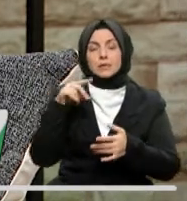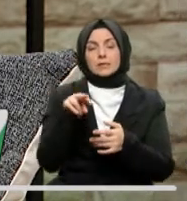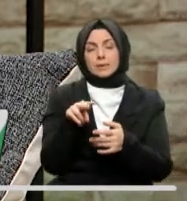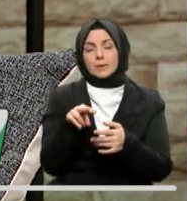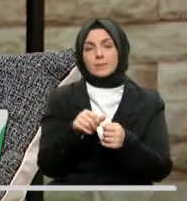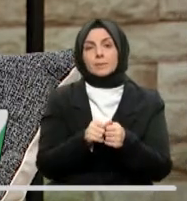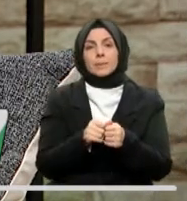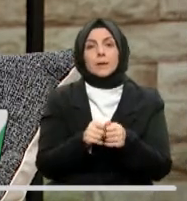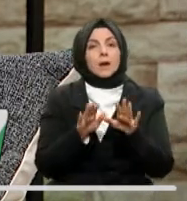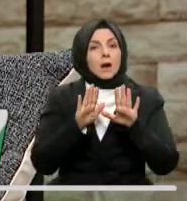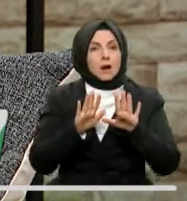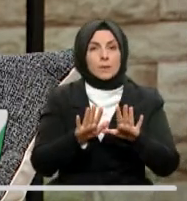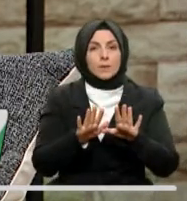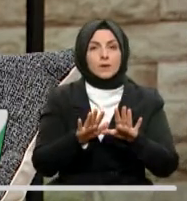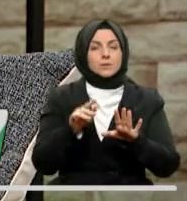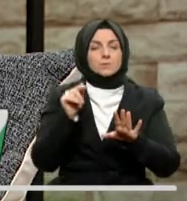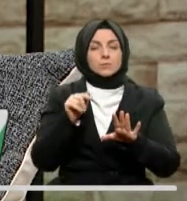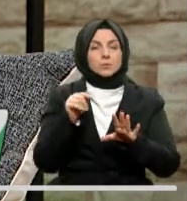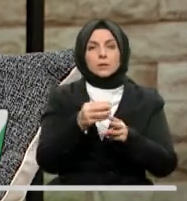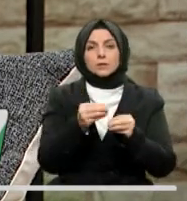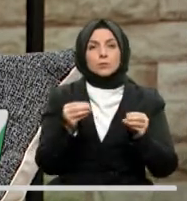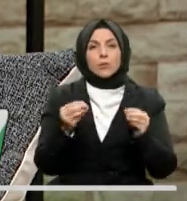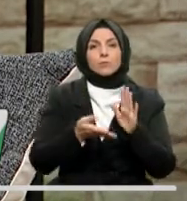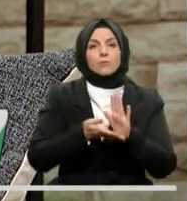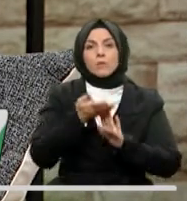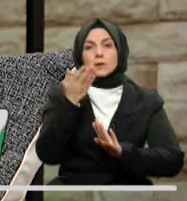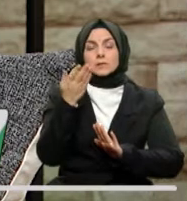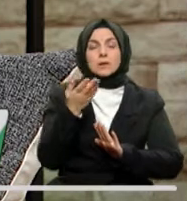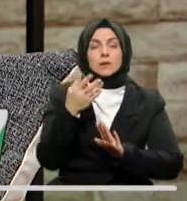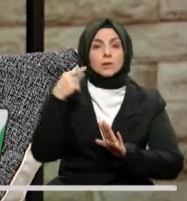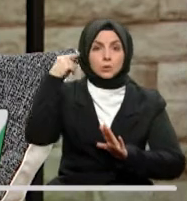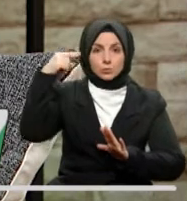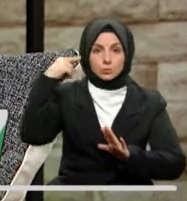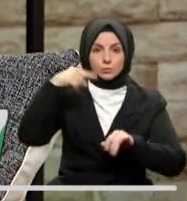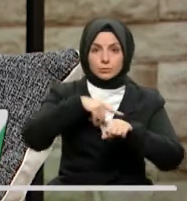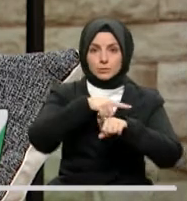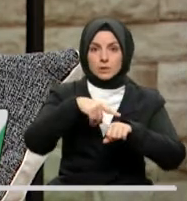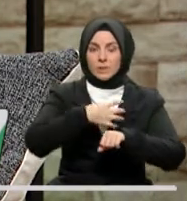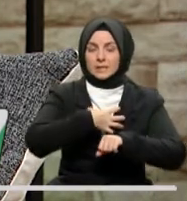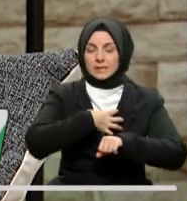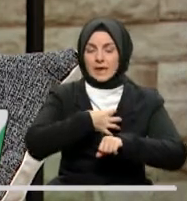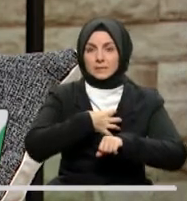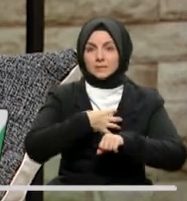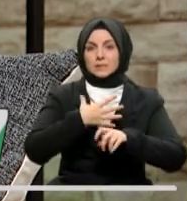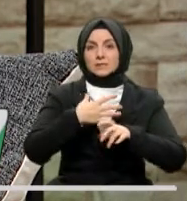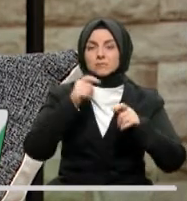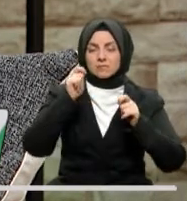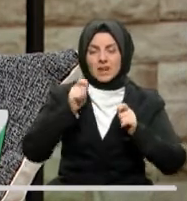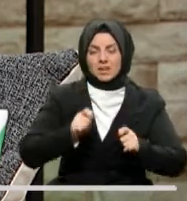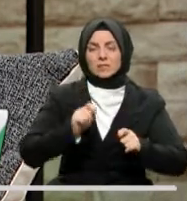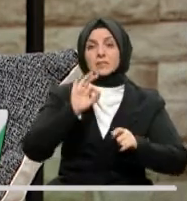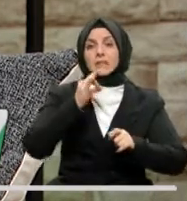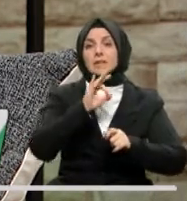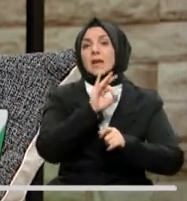Duygu ama buraya çok fazla odaklandığımız da artık bunu kendi gerçekliğimi sahne getirdiğimizde Duygu